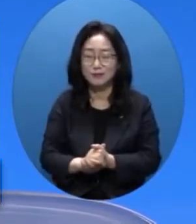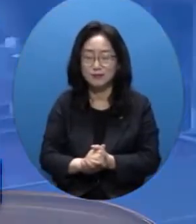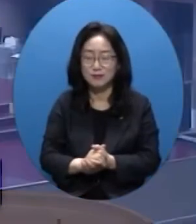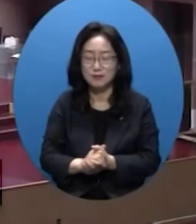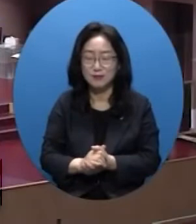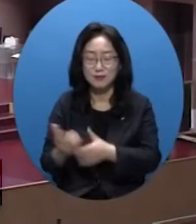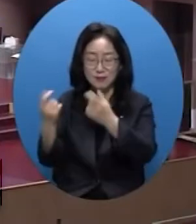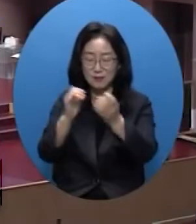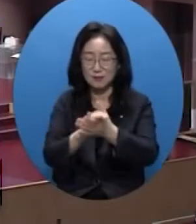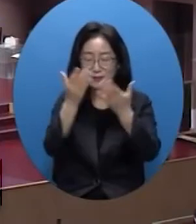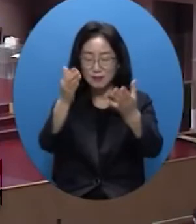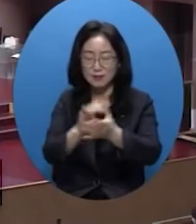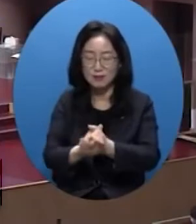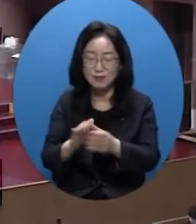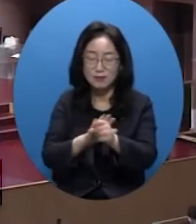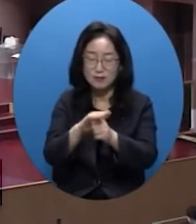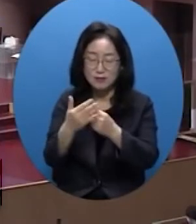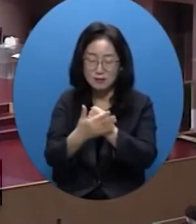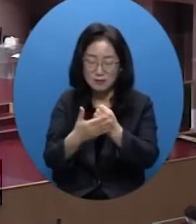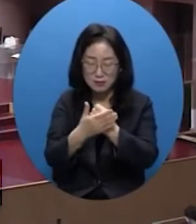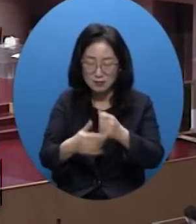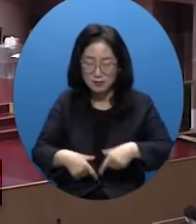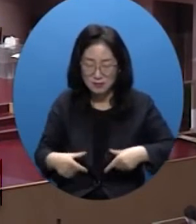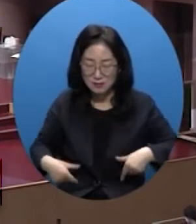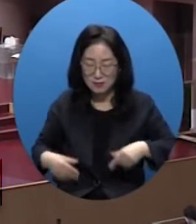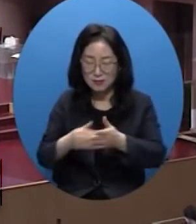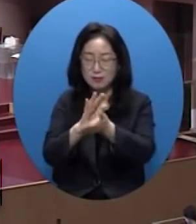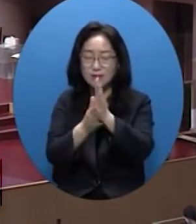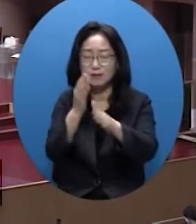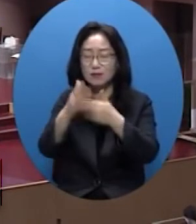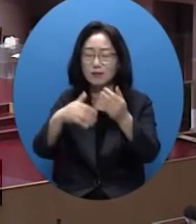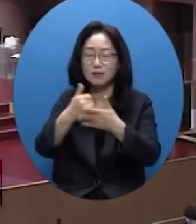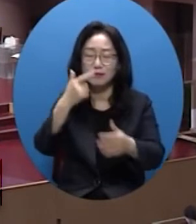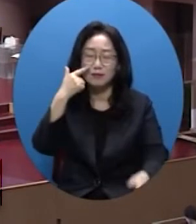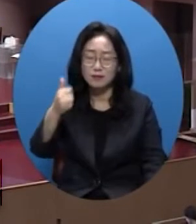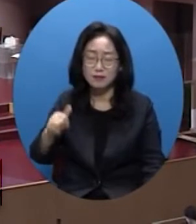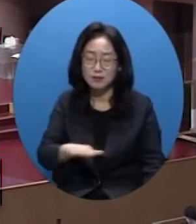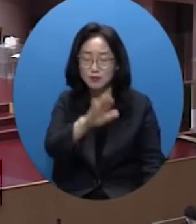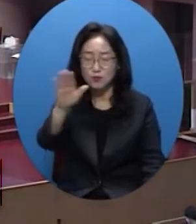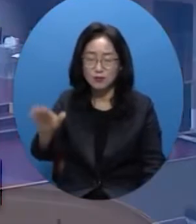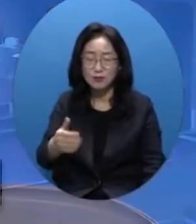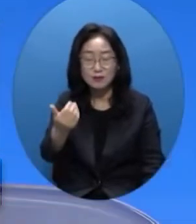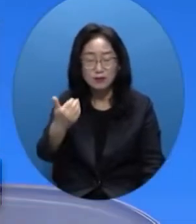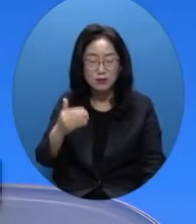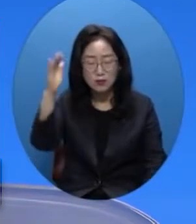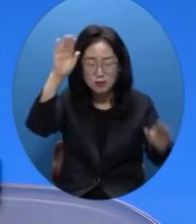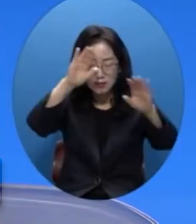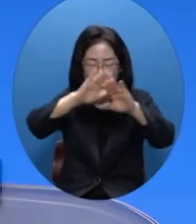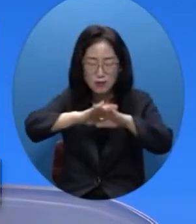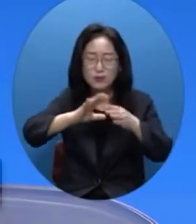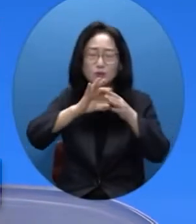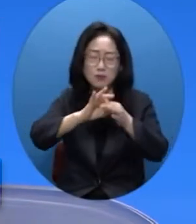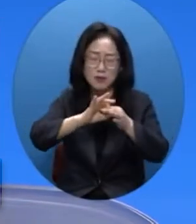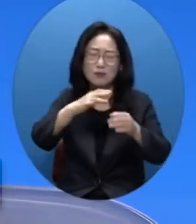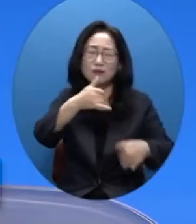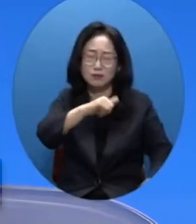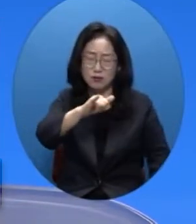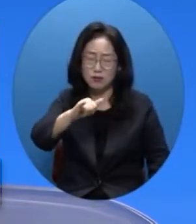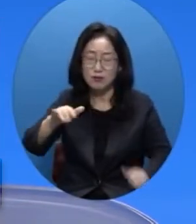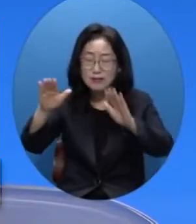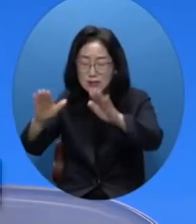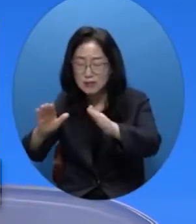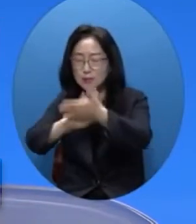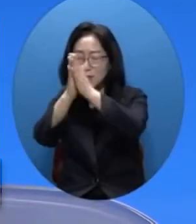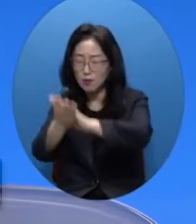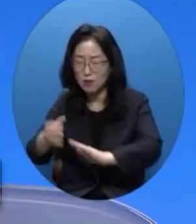예 기도하겠습니다 사랑과 은혜와 자비가 무한하신 하나님 아버지 우리가 이전에는 어둠의 자식 이었지만 이젠 빛의